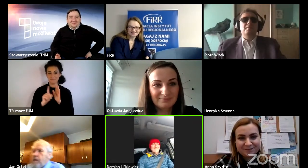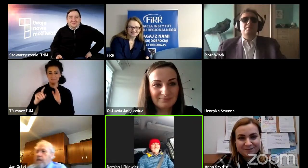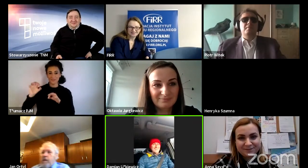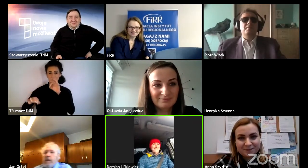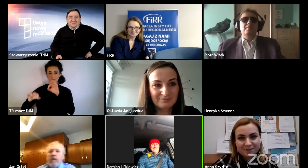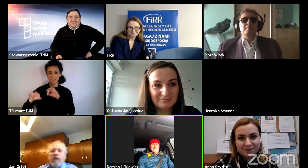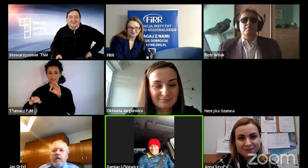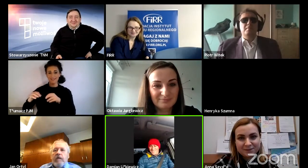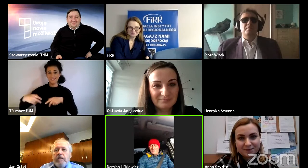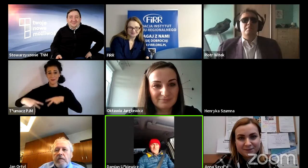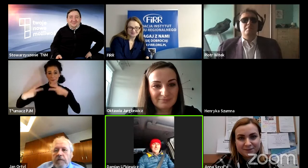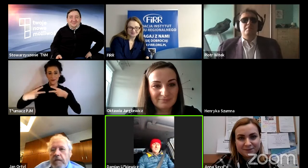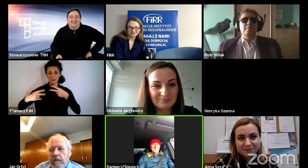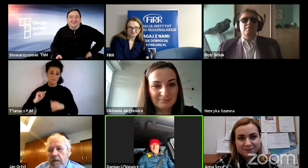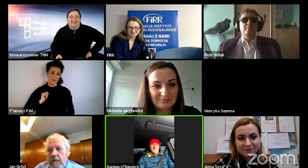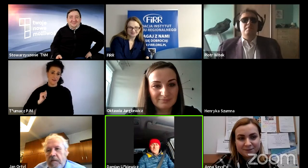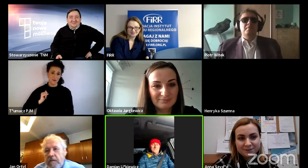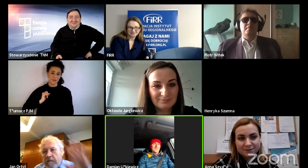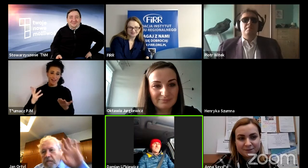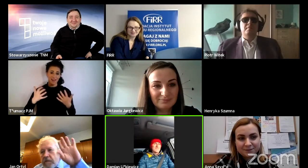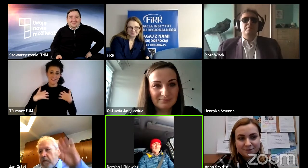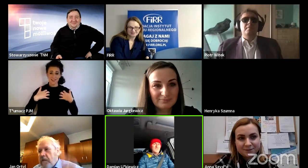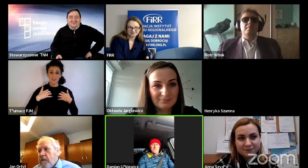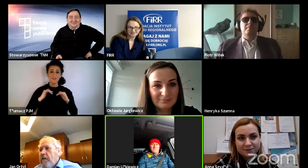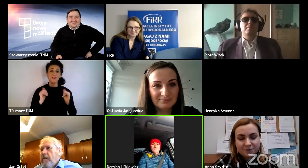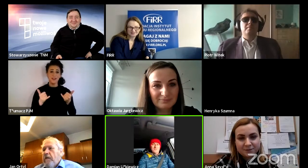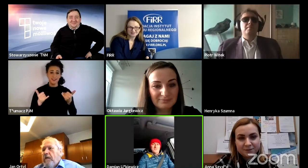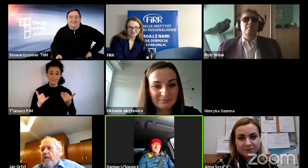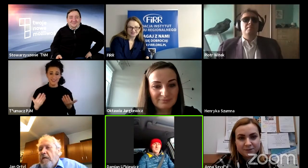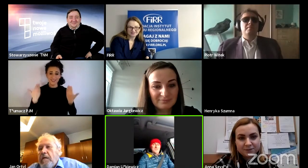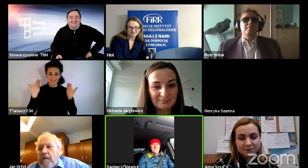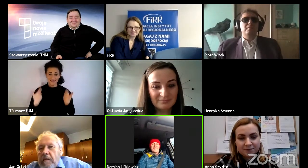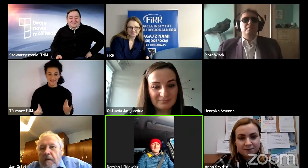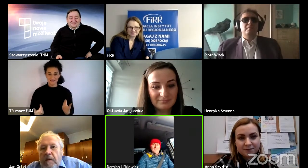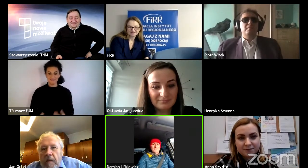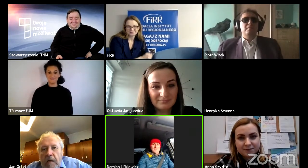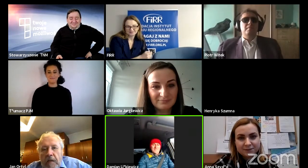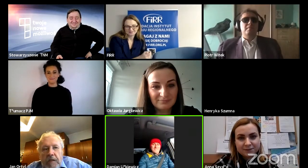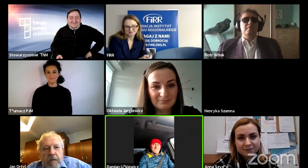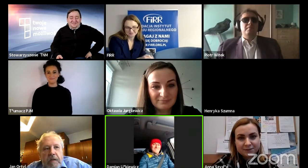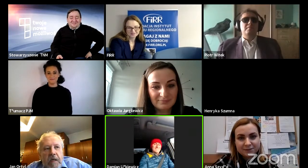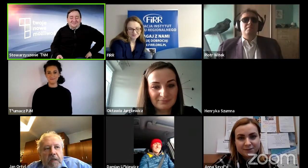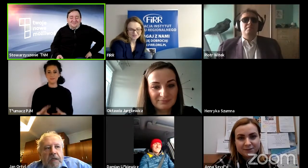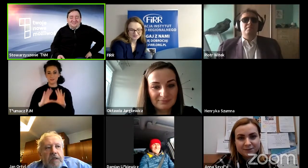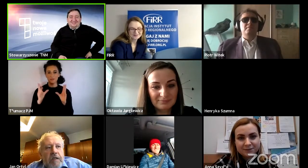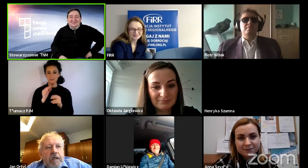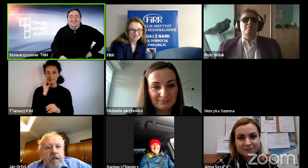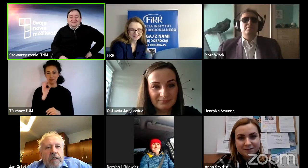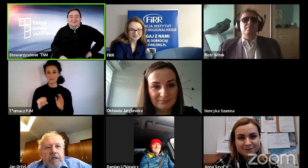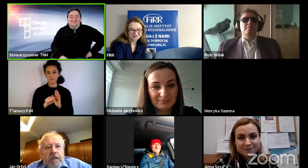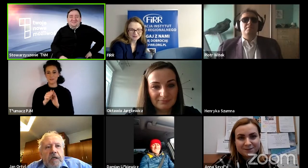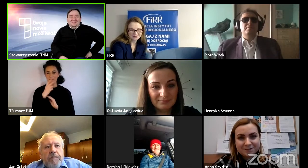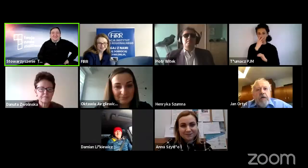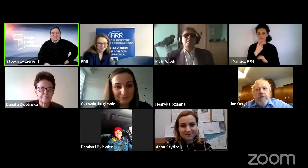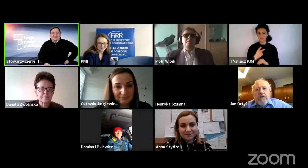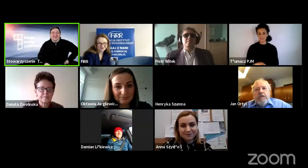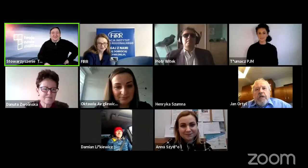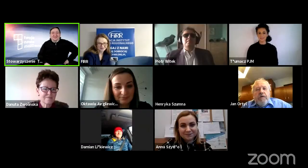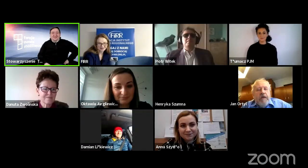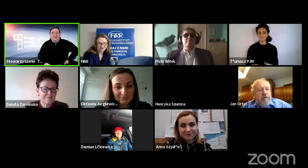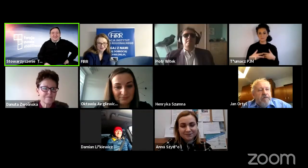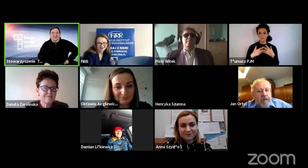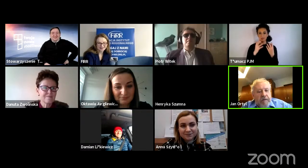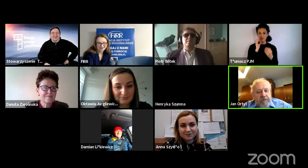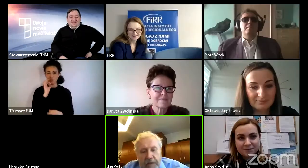Dokładnie tak. No niestety dzisiaj troszkę później, ale już zaraz będę w pełnym rysunku w biurze. Wszystkiego dobrego. Do zobaczenia. Dzień dobry, Morcy